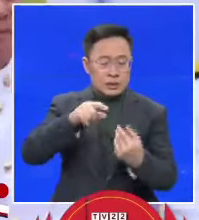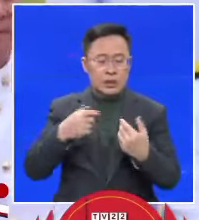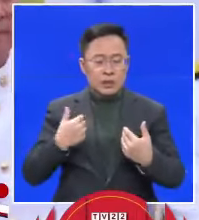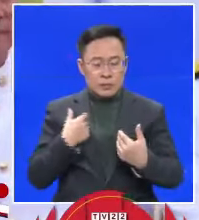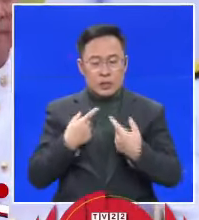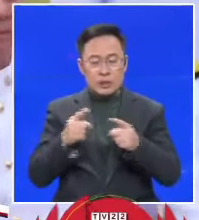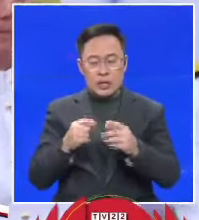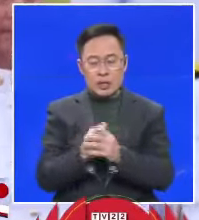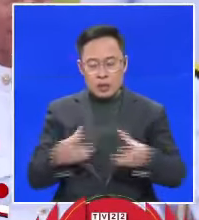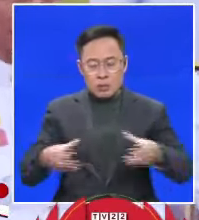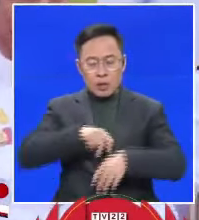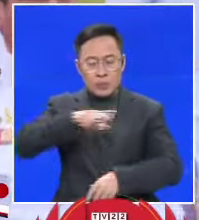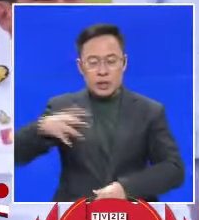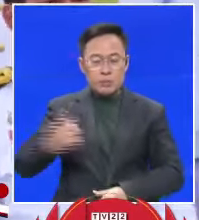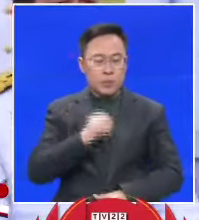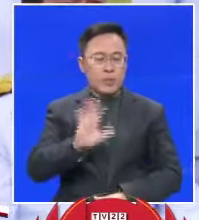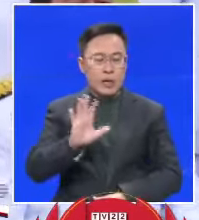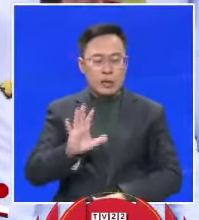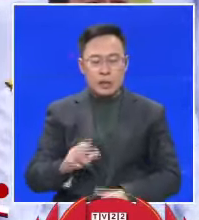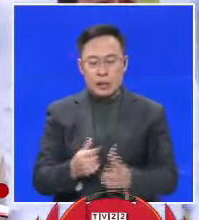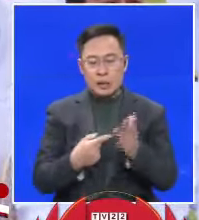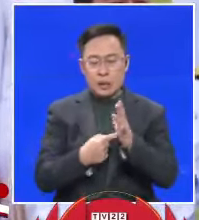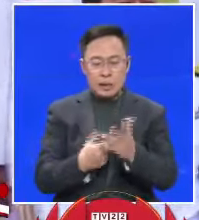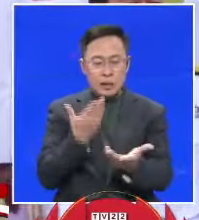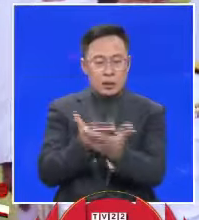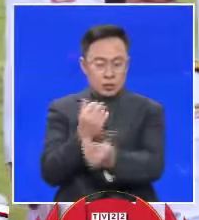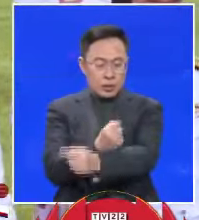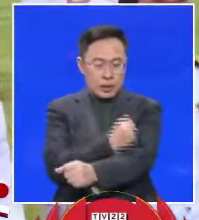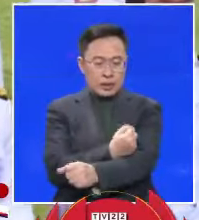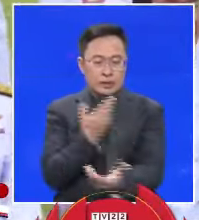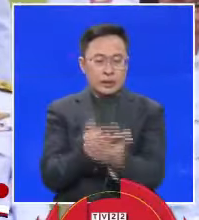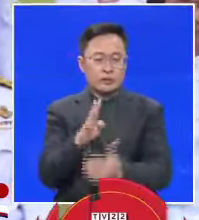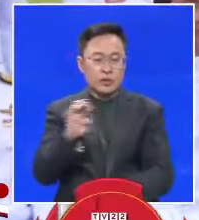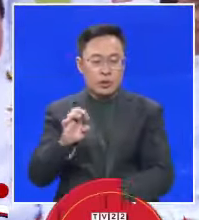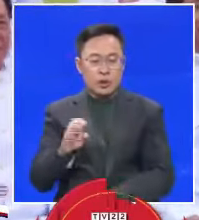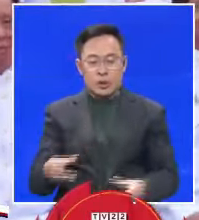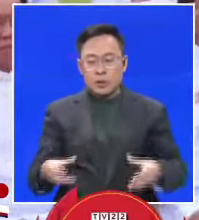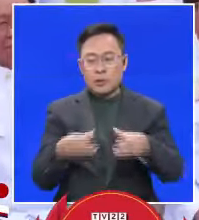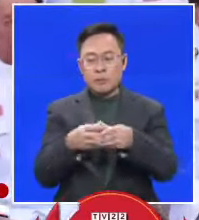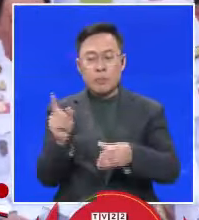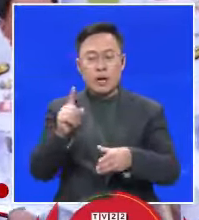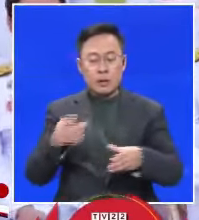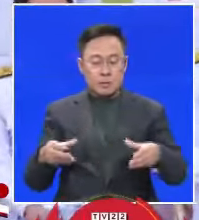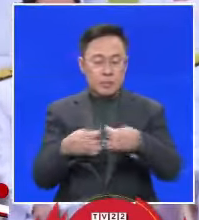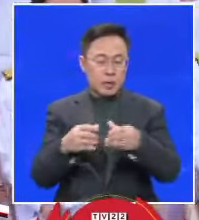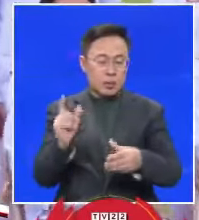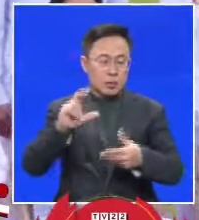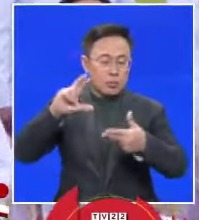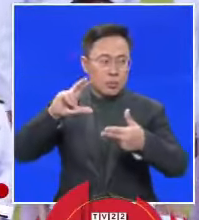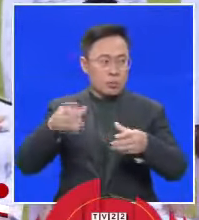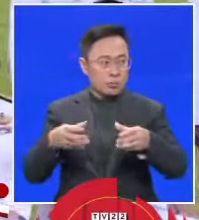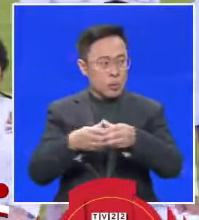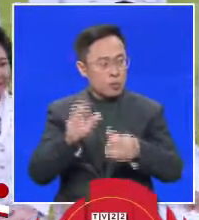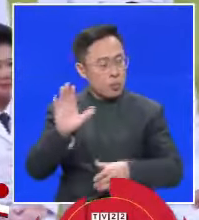ได้เนี่ยบางกระทรวงมันไม่ได้อยู่ในมือแรงงานค่าแรงเท่าไหร่400เออก็ยังไม่สามารถทำได้เพราะว่าตอนนี้กระทรวงแรงงาน